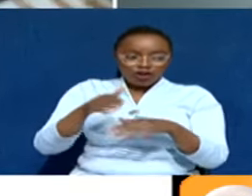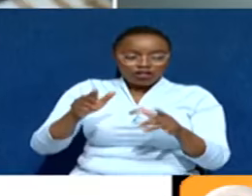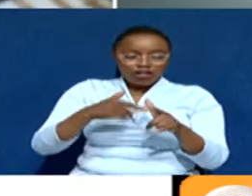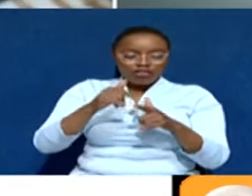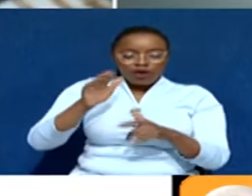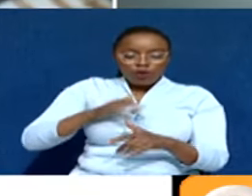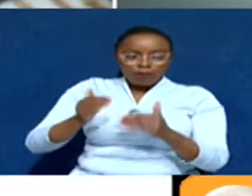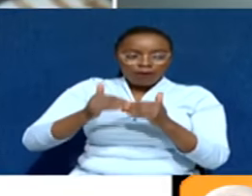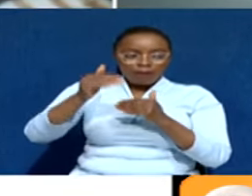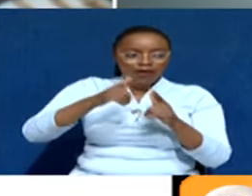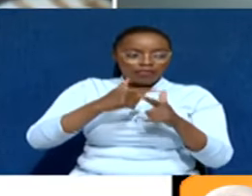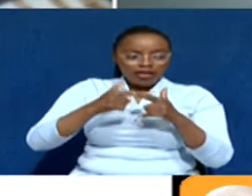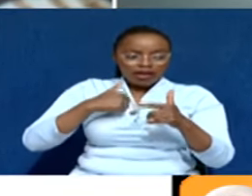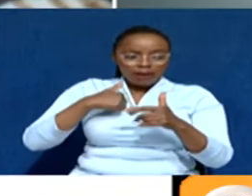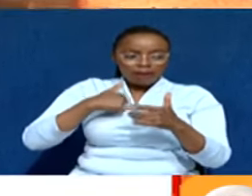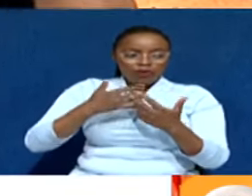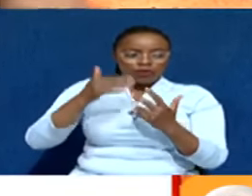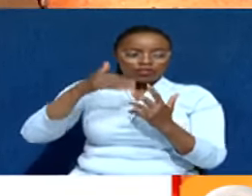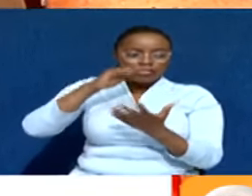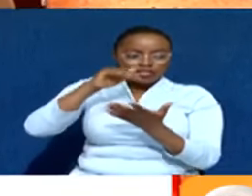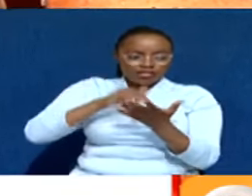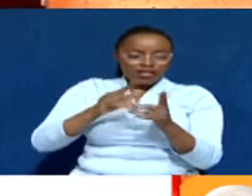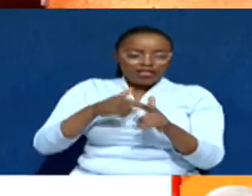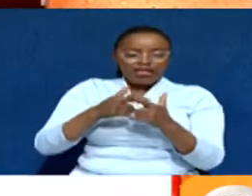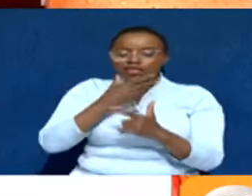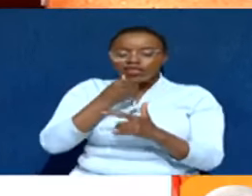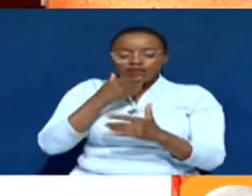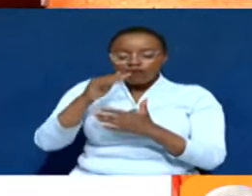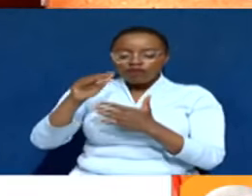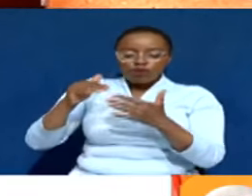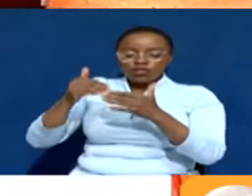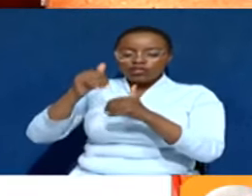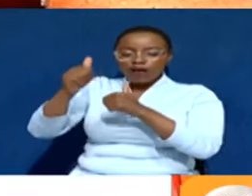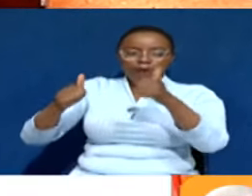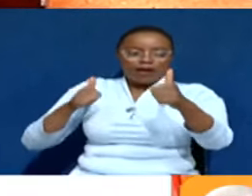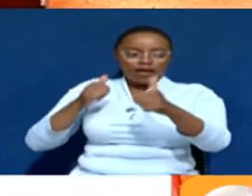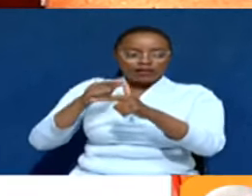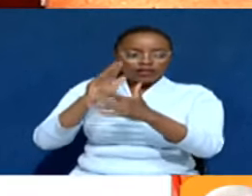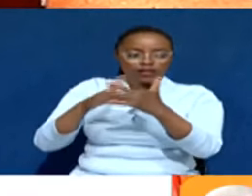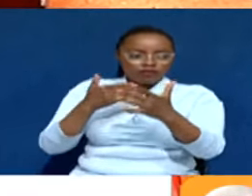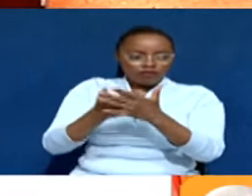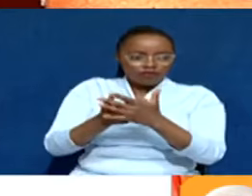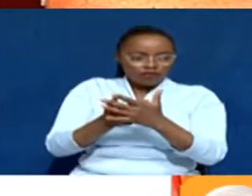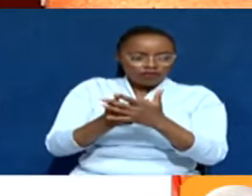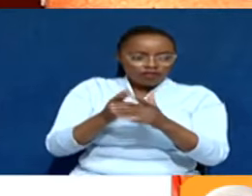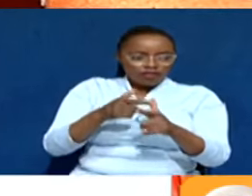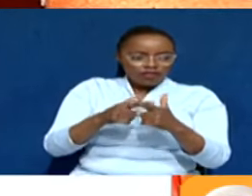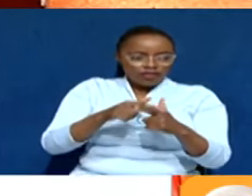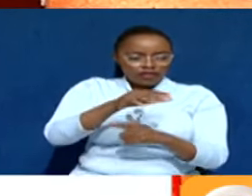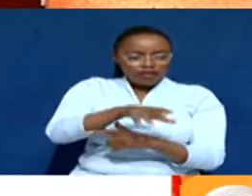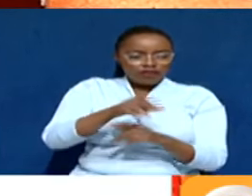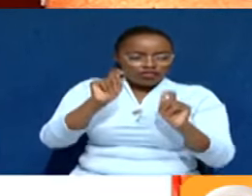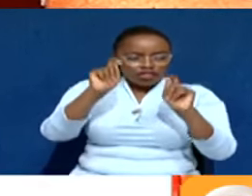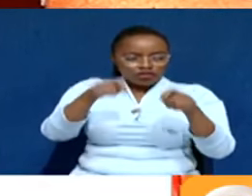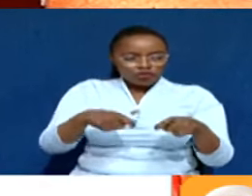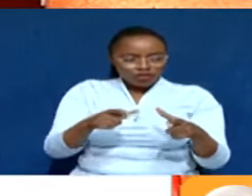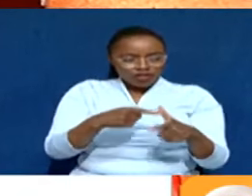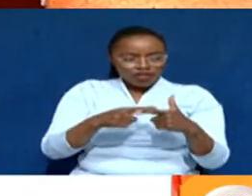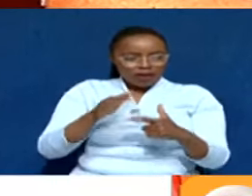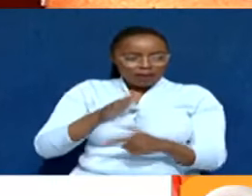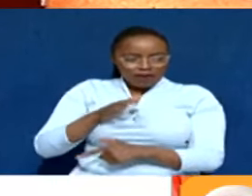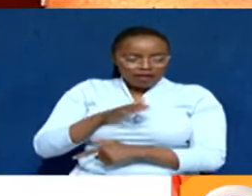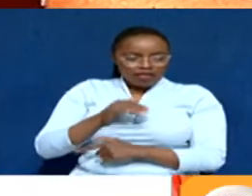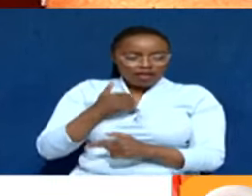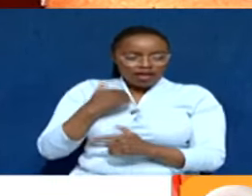alikuwa mbele, mimi nilikuwa katikati, baba alikuwa nyuma. So fika kwa mlango, mimi nilikuwa nimevaa closed shoes, baba na mama